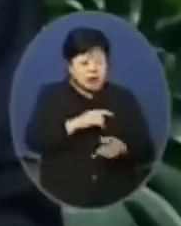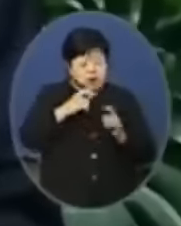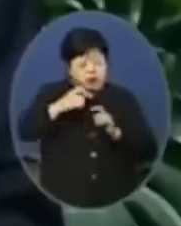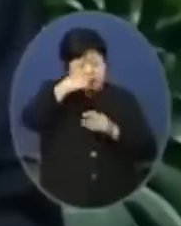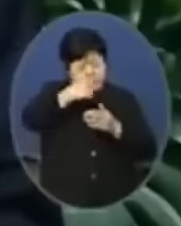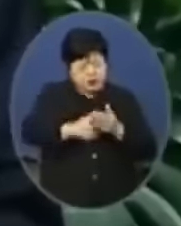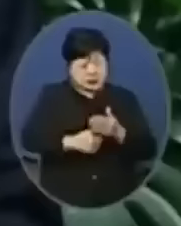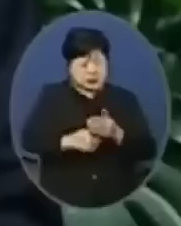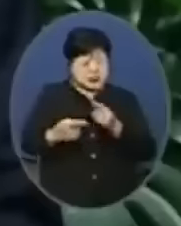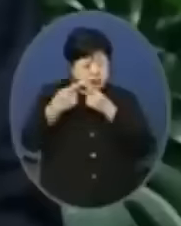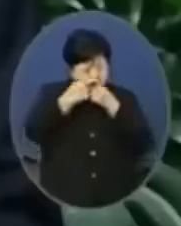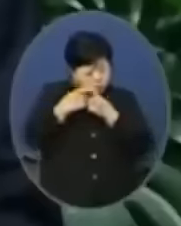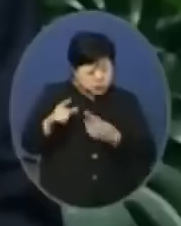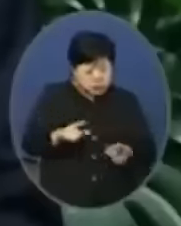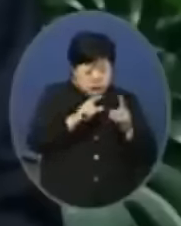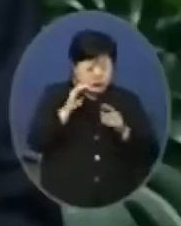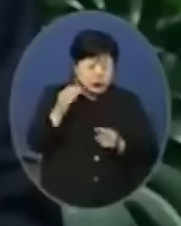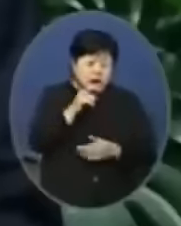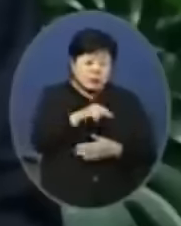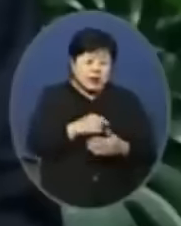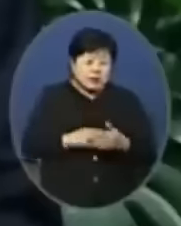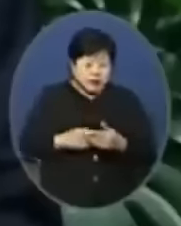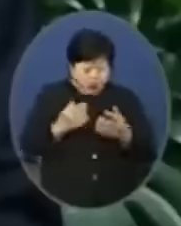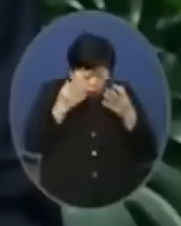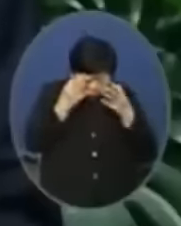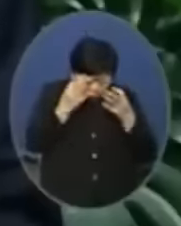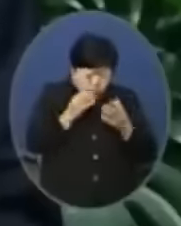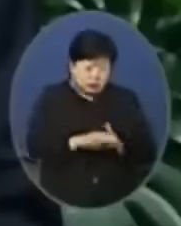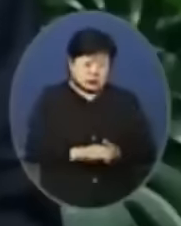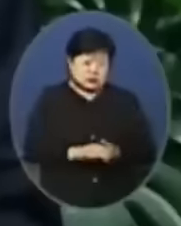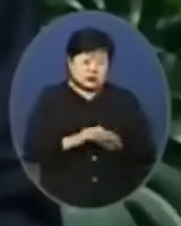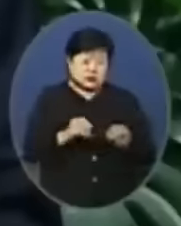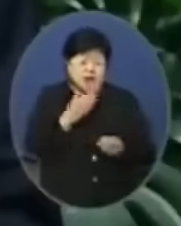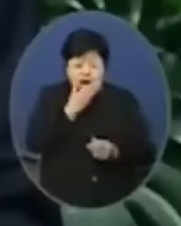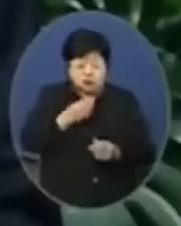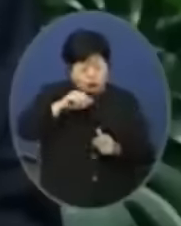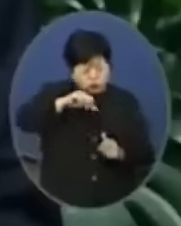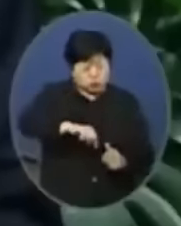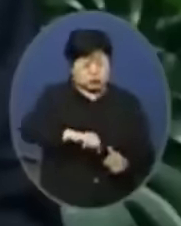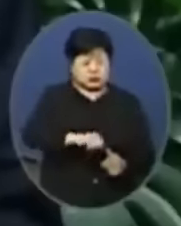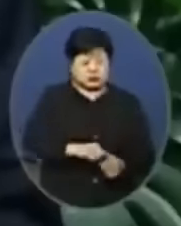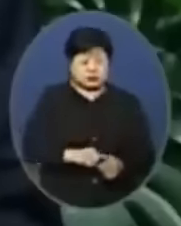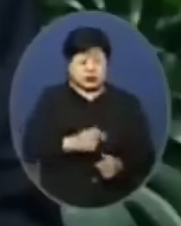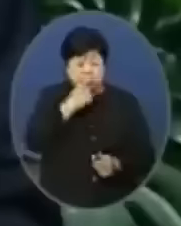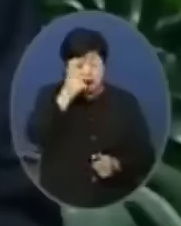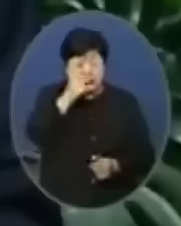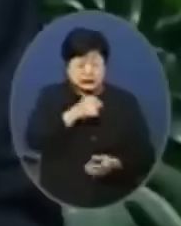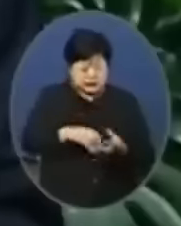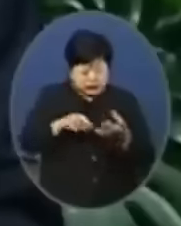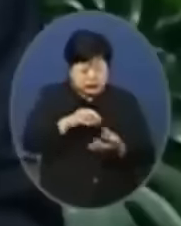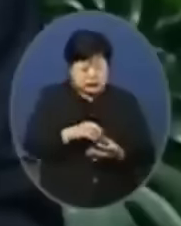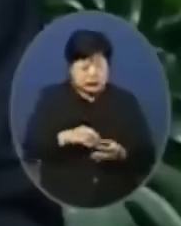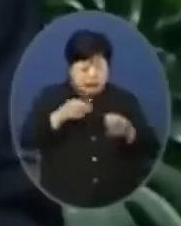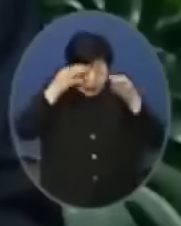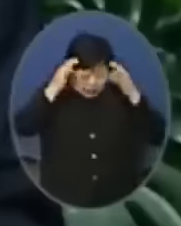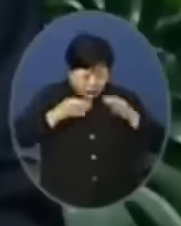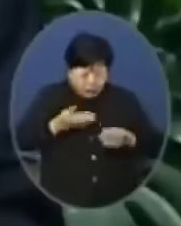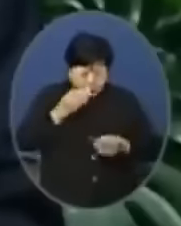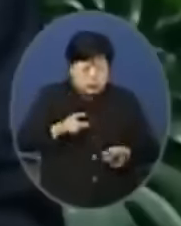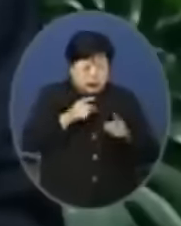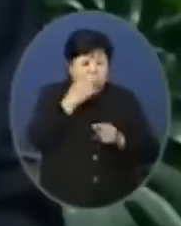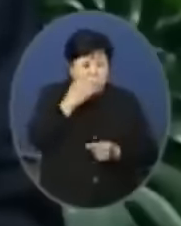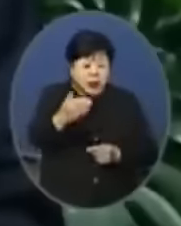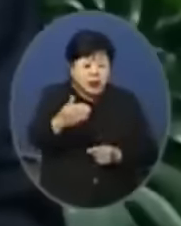따라 허물진 삶을 살아서 마음에 고통스럽고 땅은 재주를 받아 가시와 은거키가 나고 이마에 땀을 흘려 먹고 사는